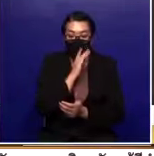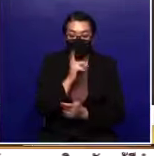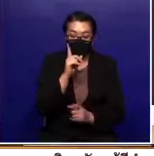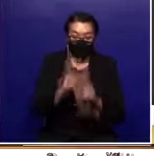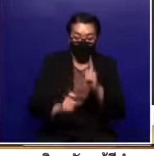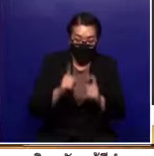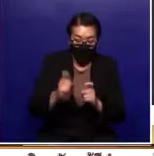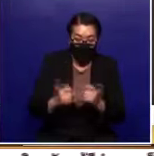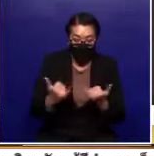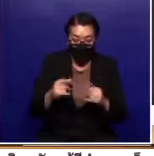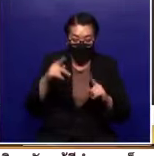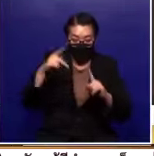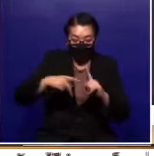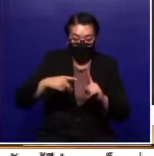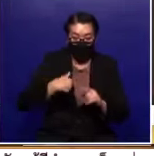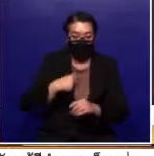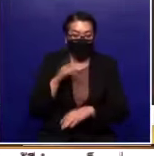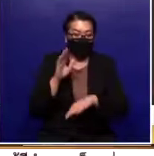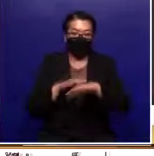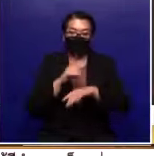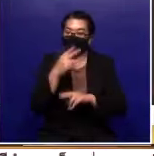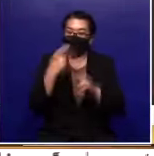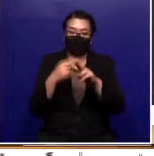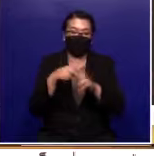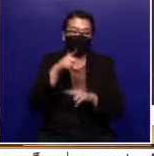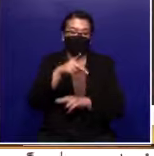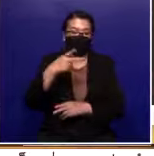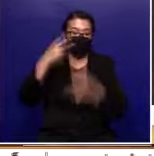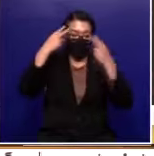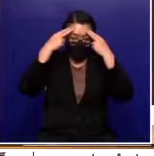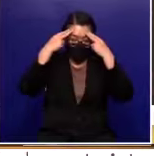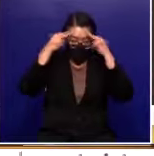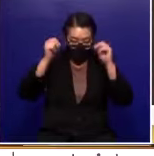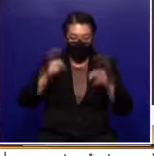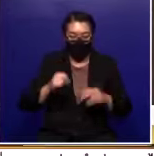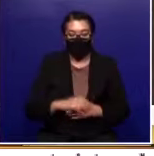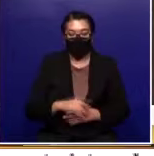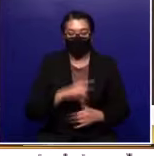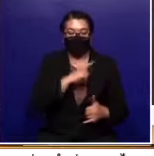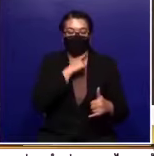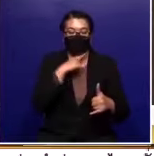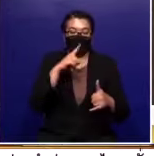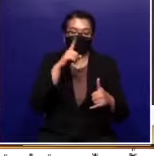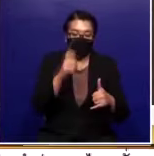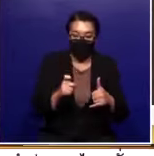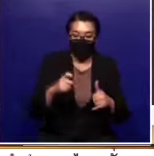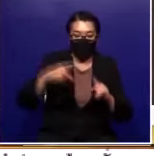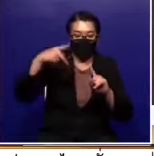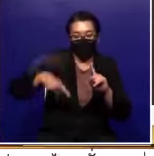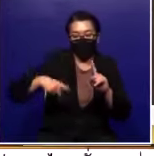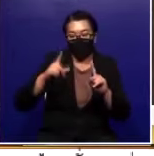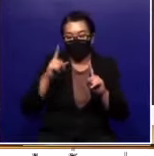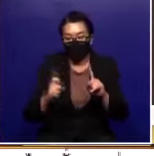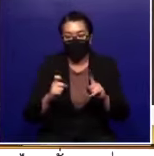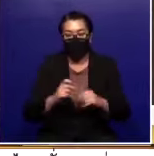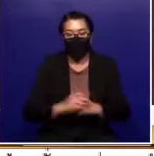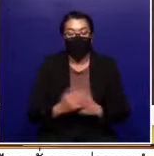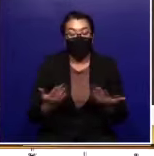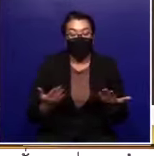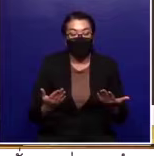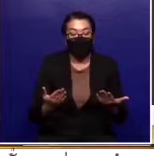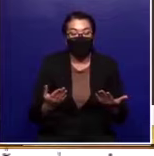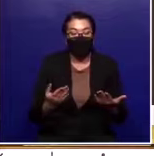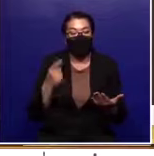นี่ถ้าเกิดเขาเรียกนายกรัฐมนตรีประยุทธ์เจ้าของฉายาโหดพันศพขึ้นมาล่ะเนี่ยท่านประธานครับ